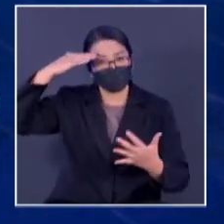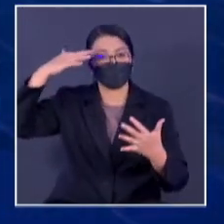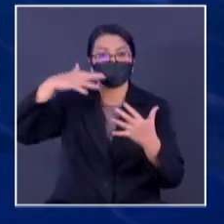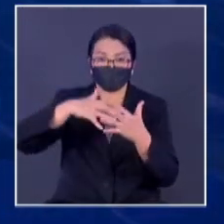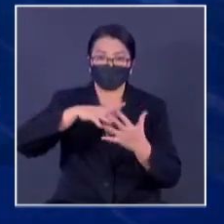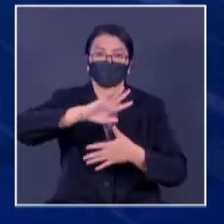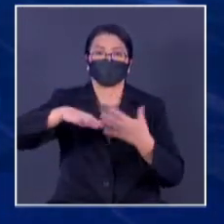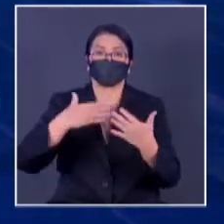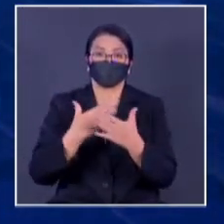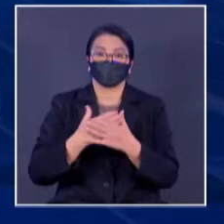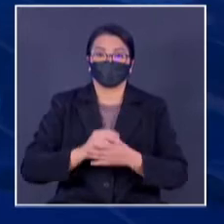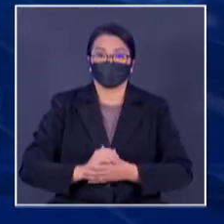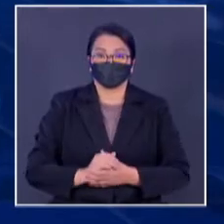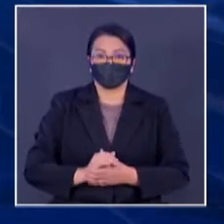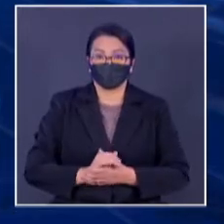ม